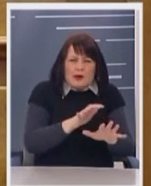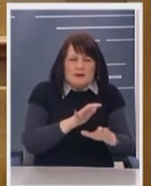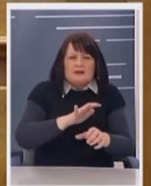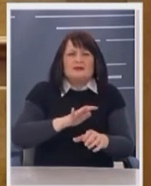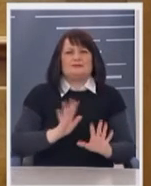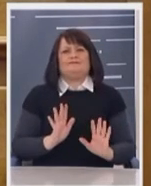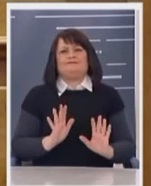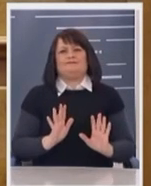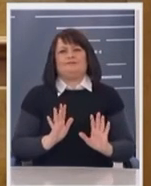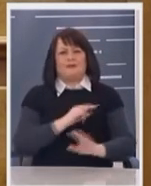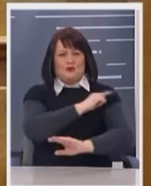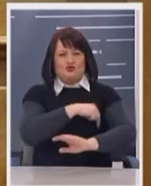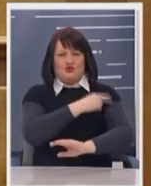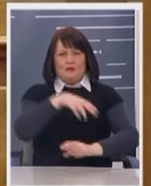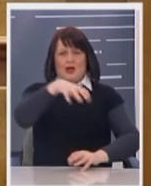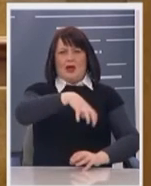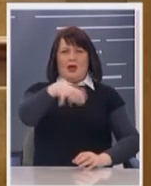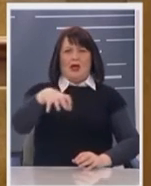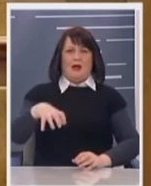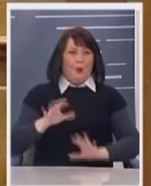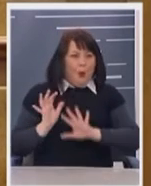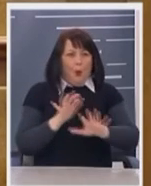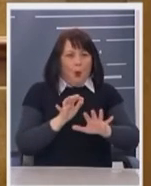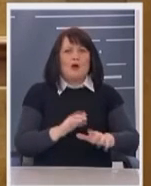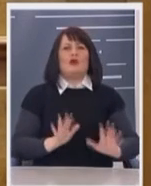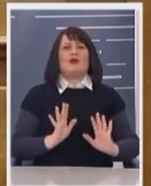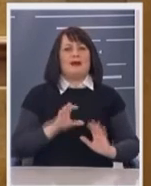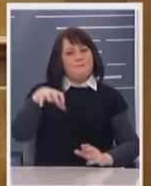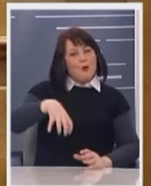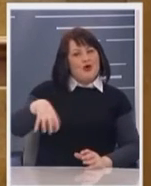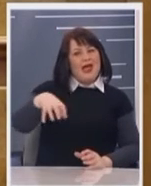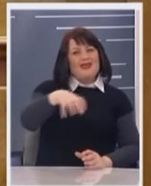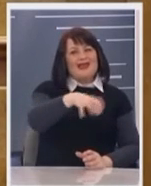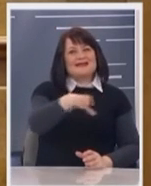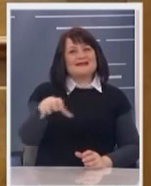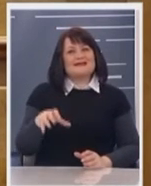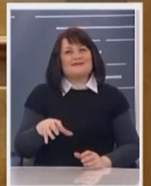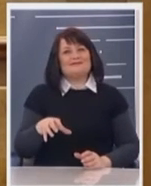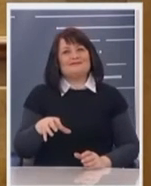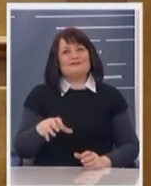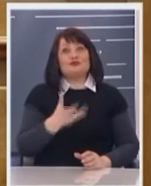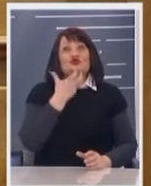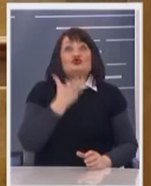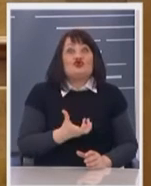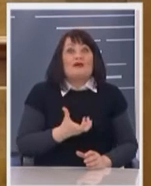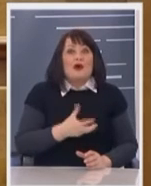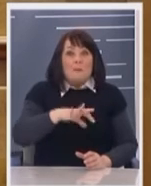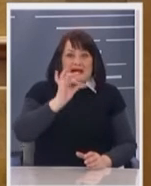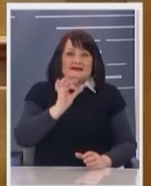τα μεγάλα νοσοκομεία, έτσι ώστε εκεί να επικεντρωθούν στα σοβαρά